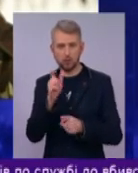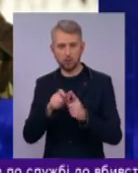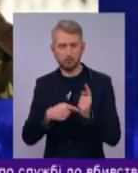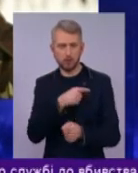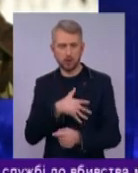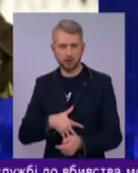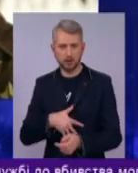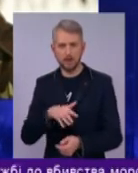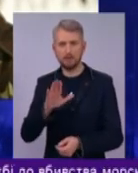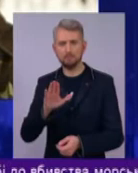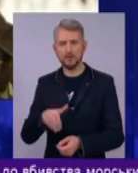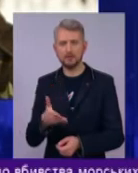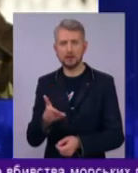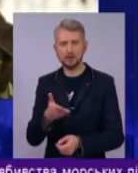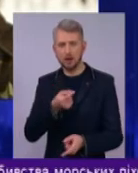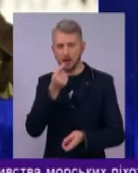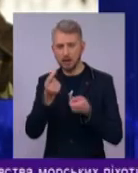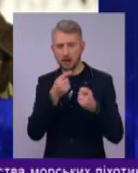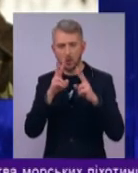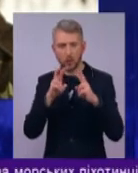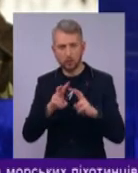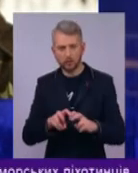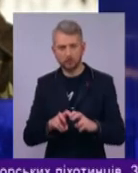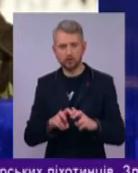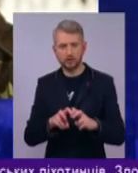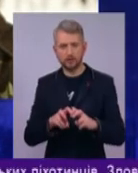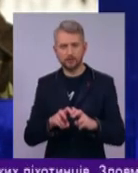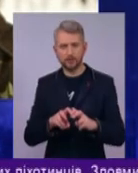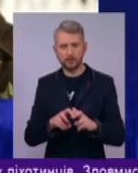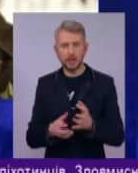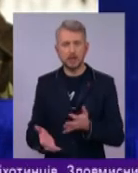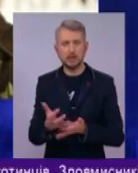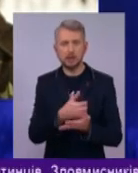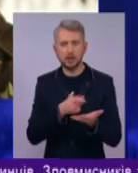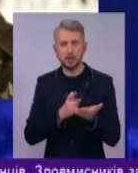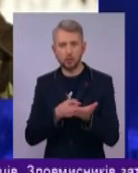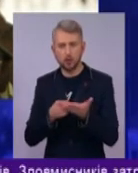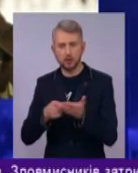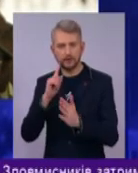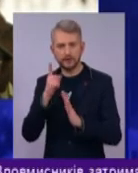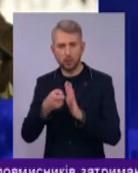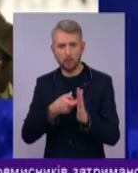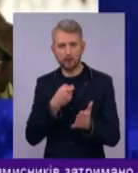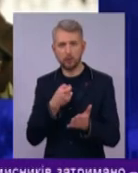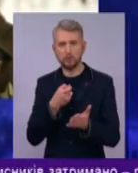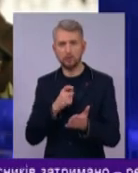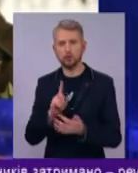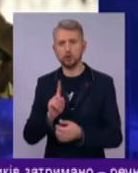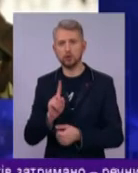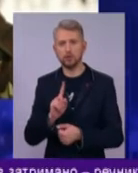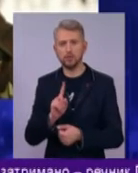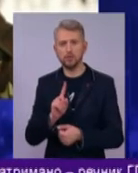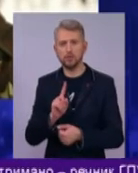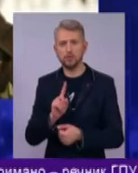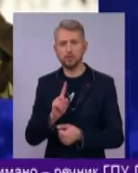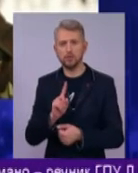Після ретельного дослідження зібраних доказів встановлено, що